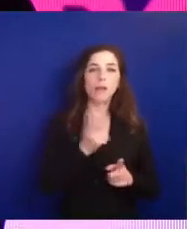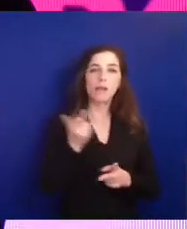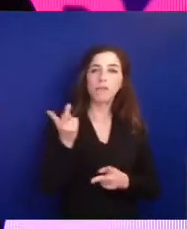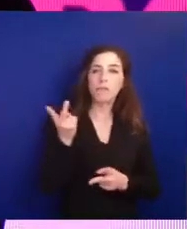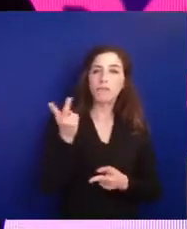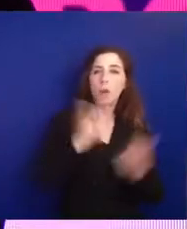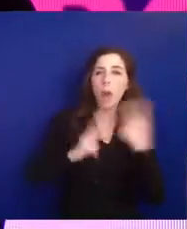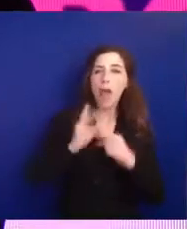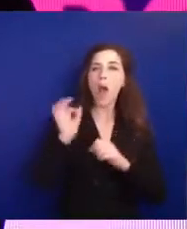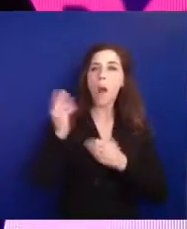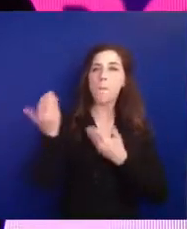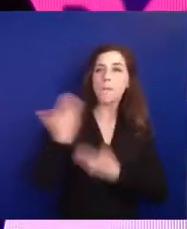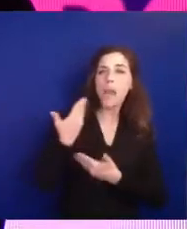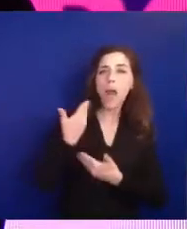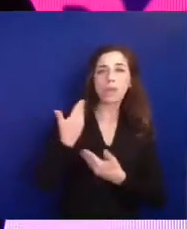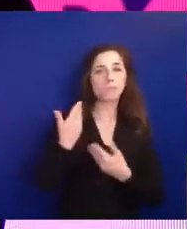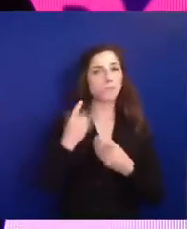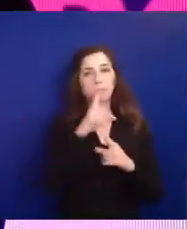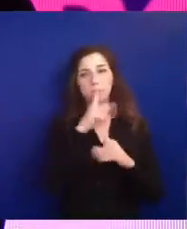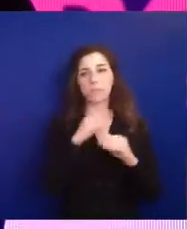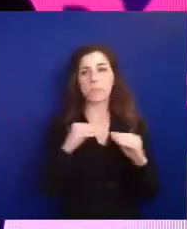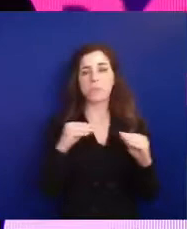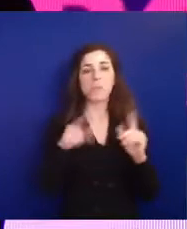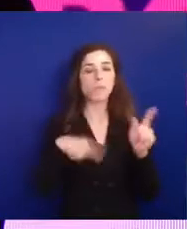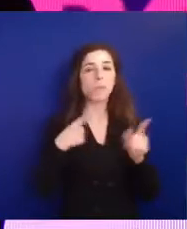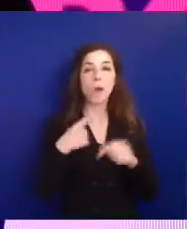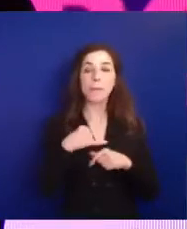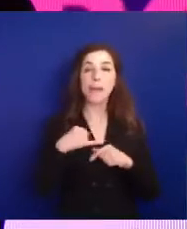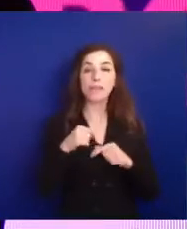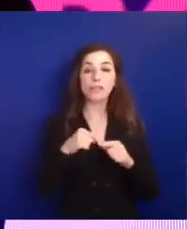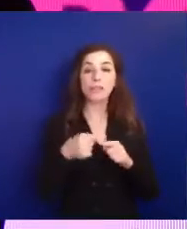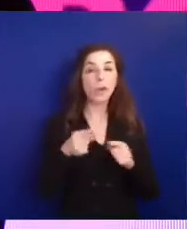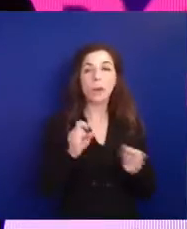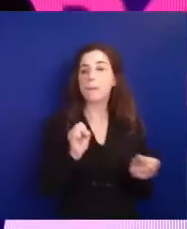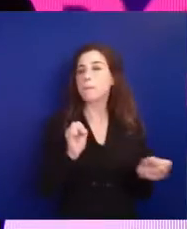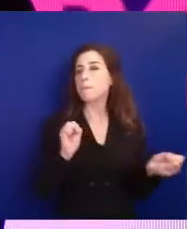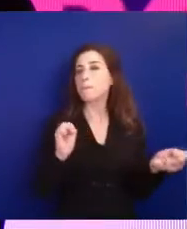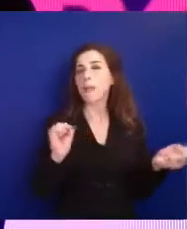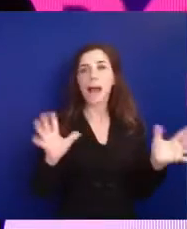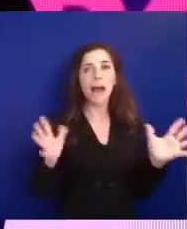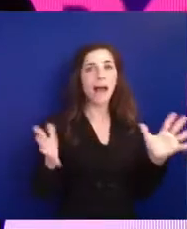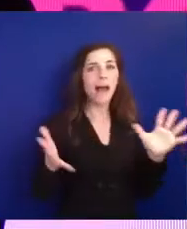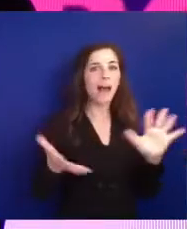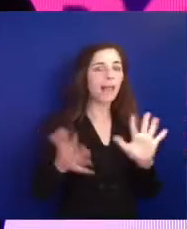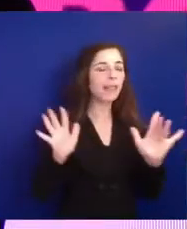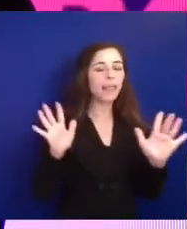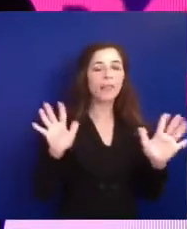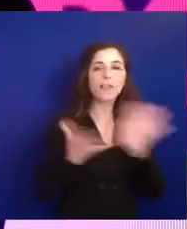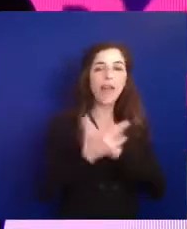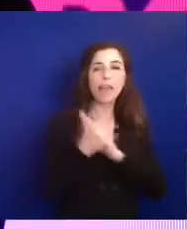poi la trasformazione è tutto diventò un incubo